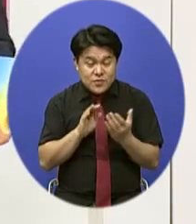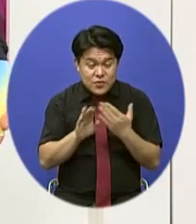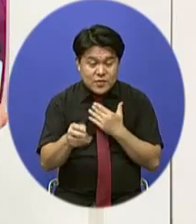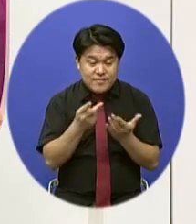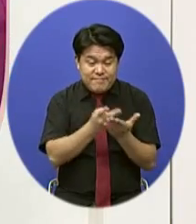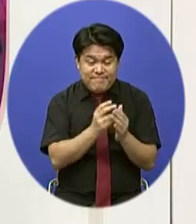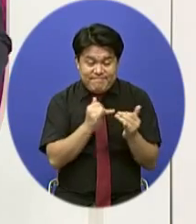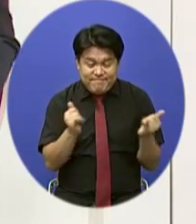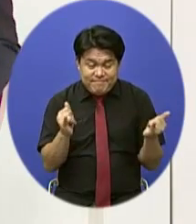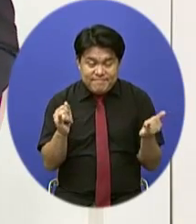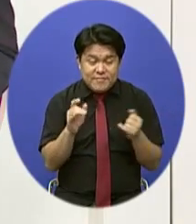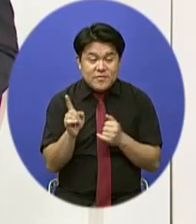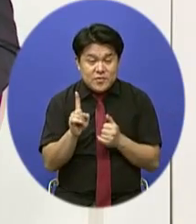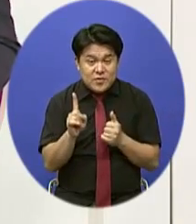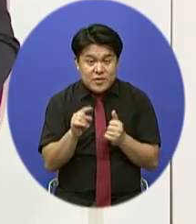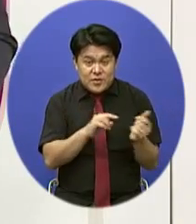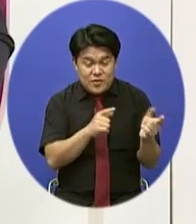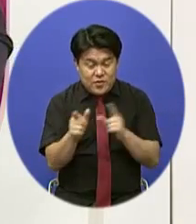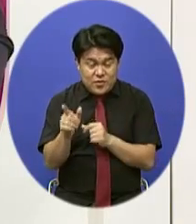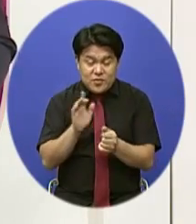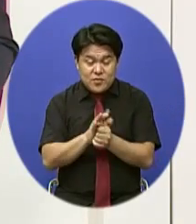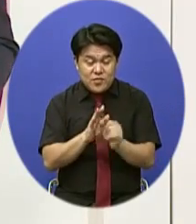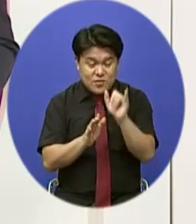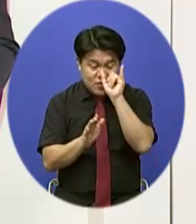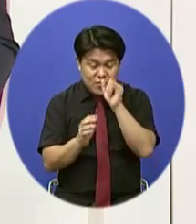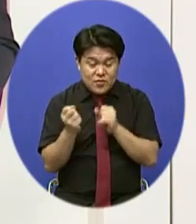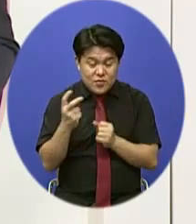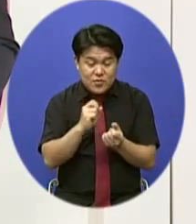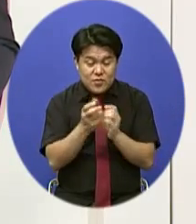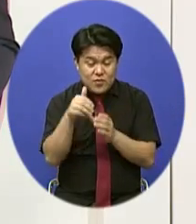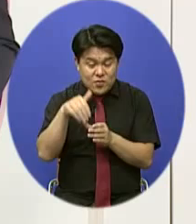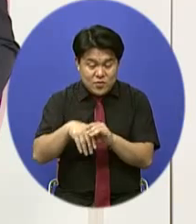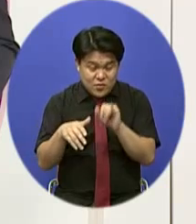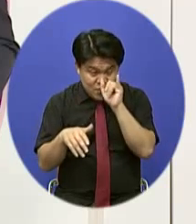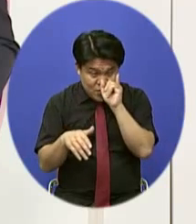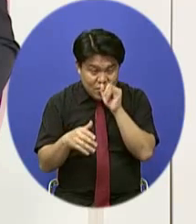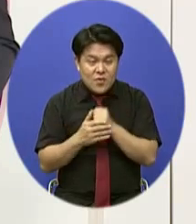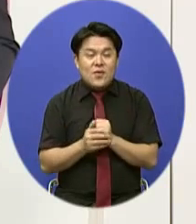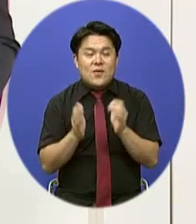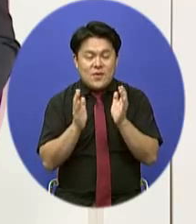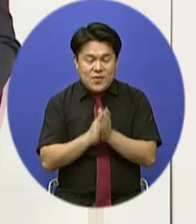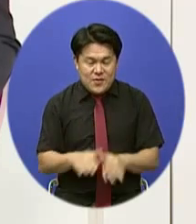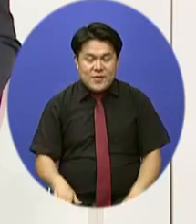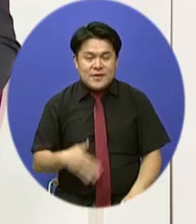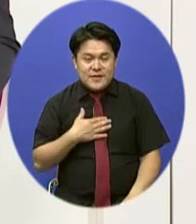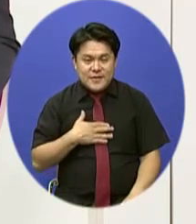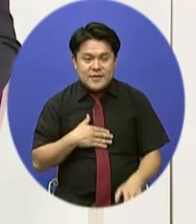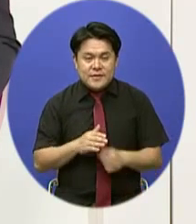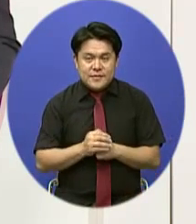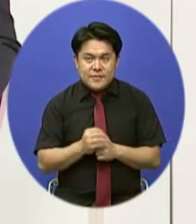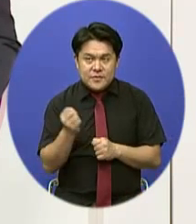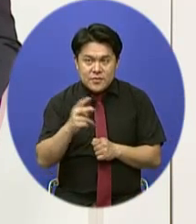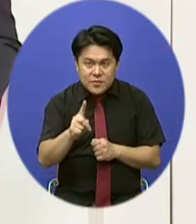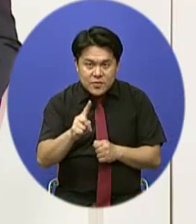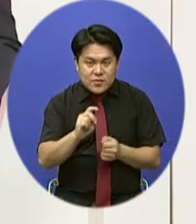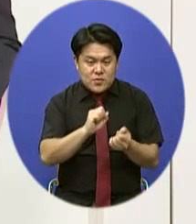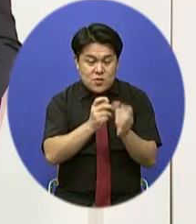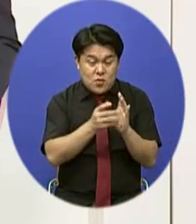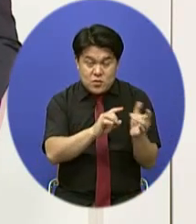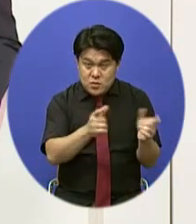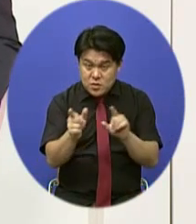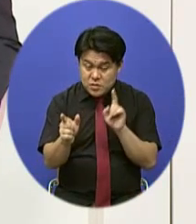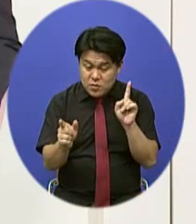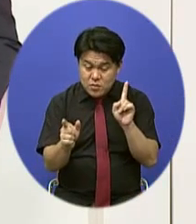위해서 이렇게 네. 조경도 꾸미고 꽃도 심으시고. 네, 네. 잔디도 가꾸시고 그렇게 하시는군요. 네, 잔디 그리고 이제 꽃과 꾸기